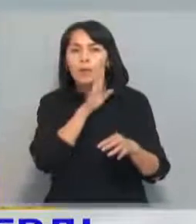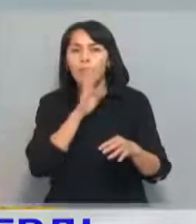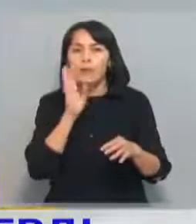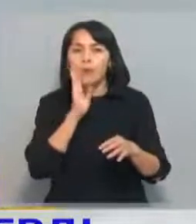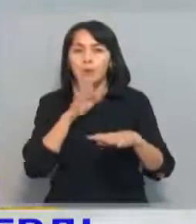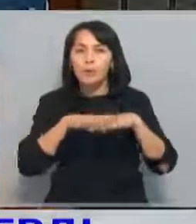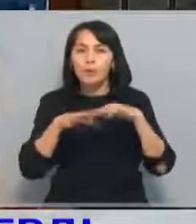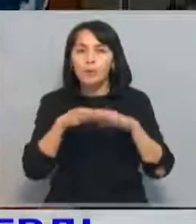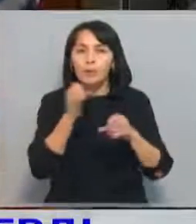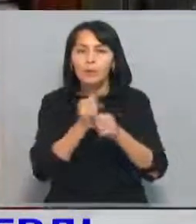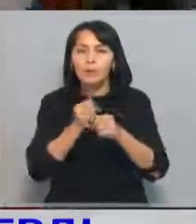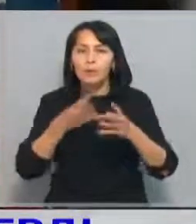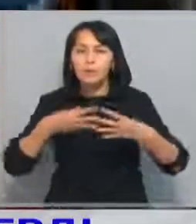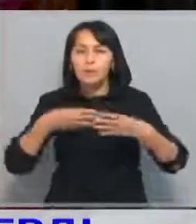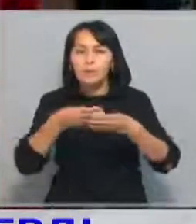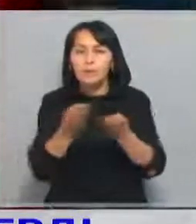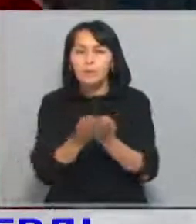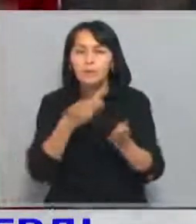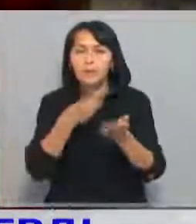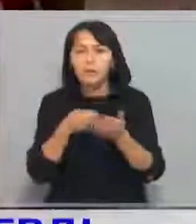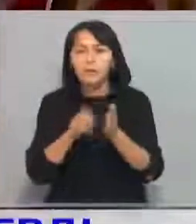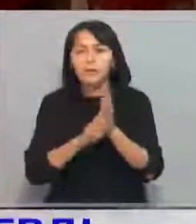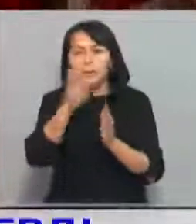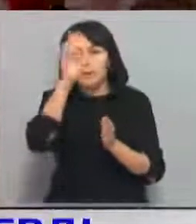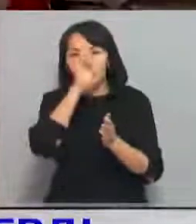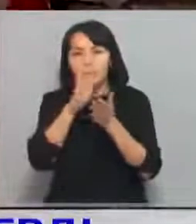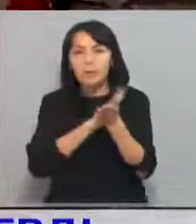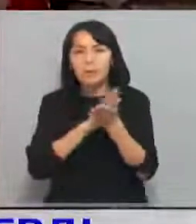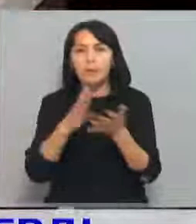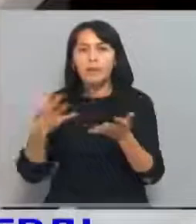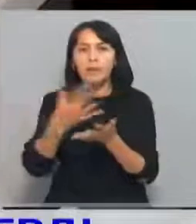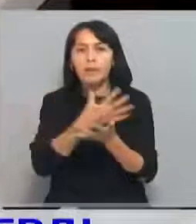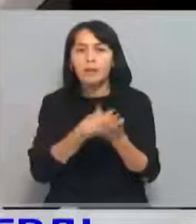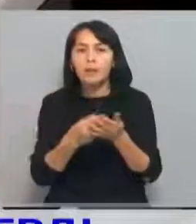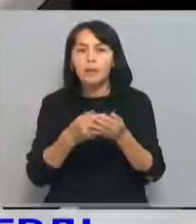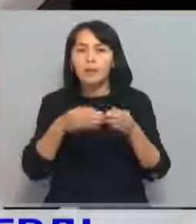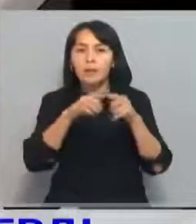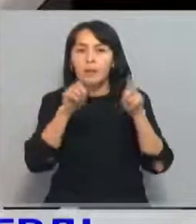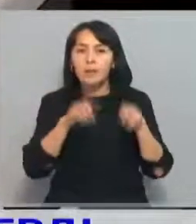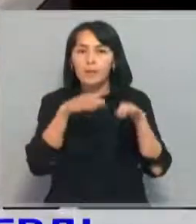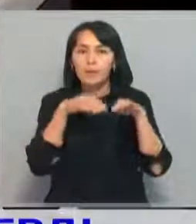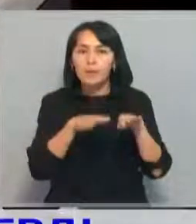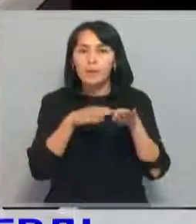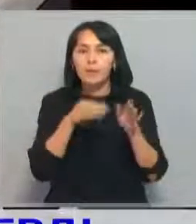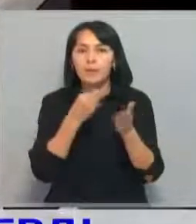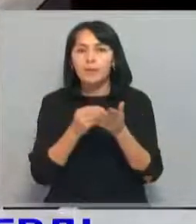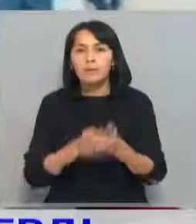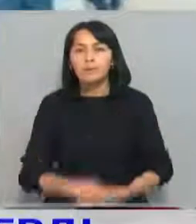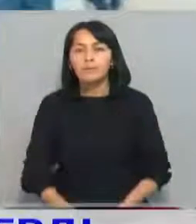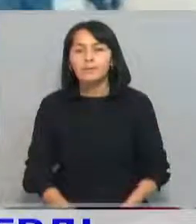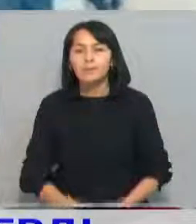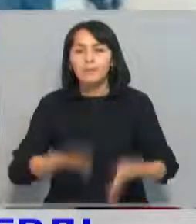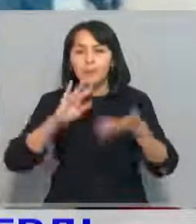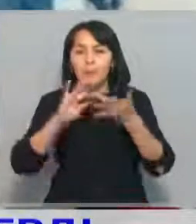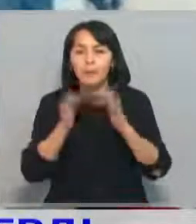құрап-құрап, ыдыс-аяқ сатумен бастаған екен. Кейін мемлекеттен грант ұтып алып, көрпе көктейдің құрылғы сатып алған. Интернет қарап